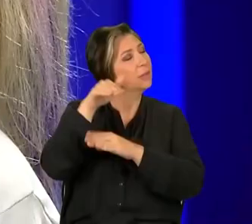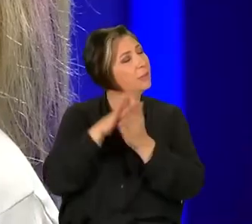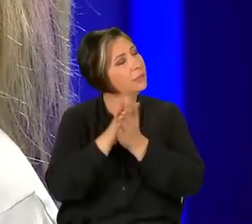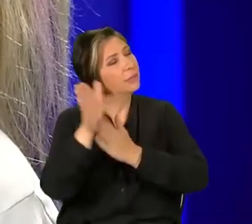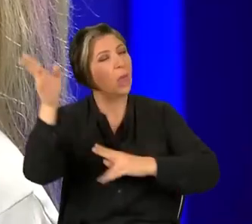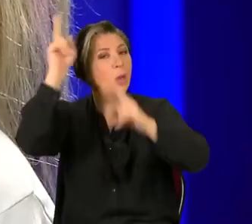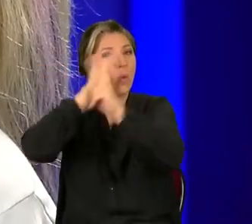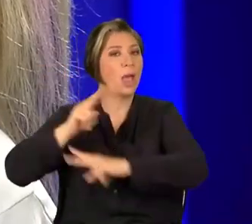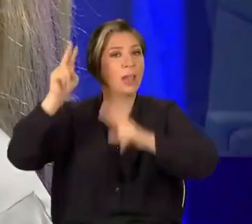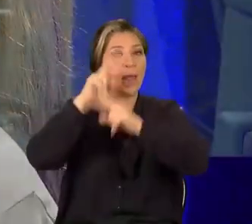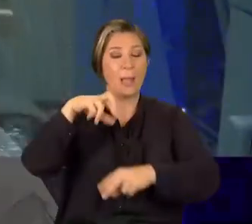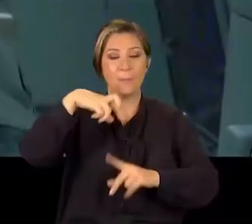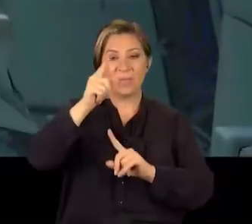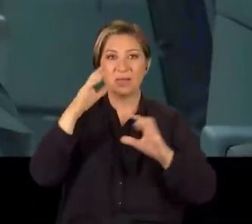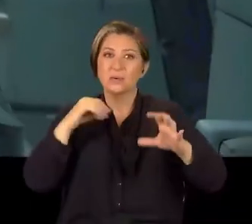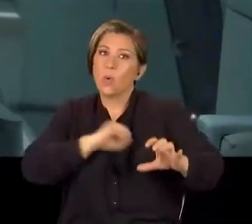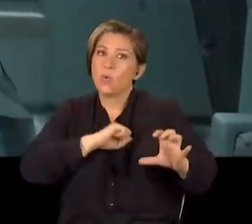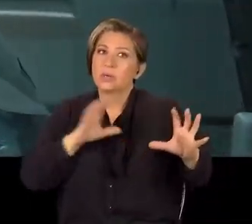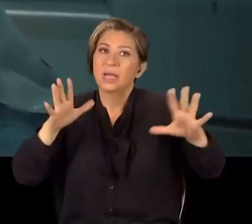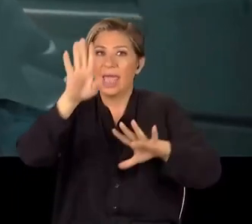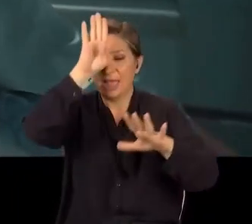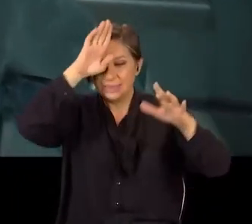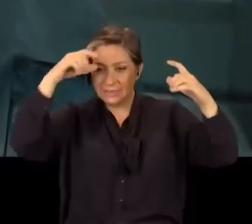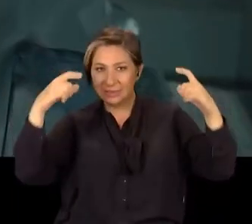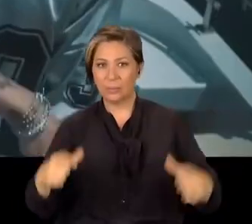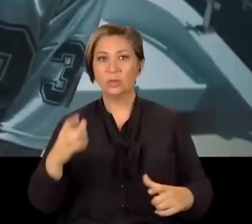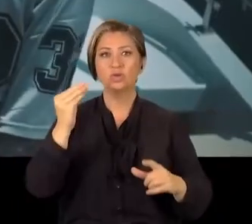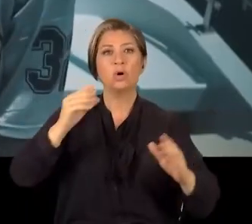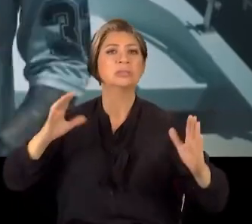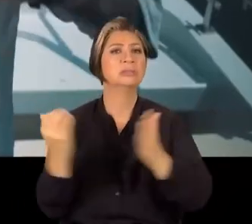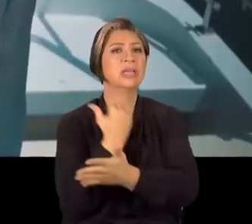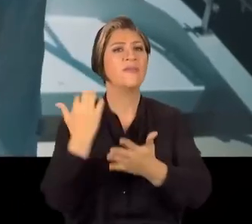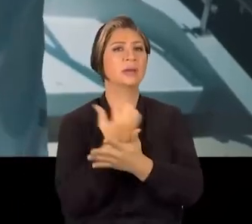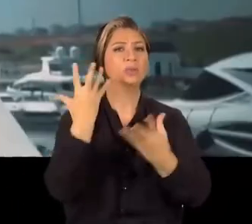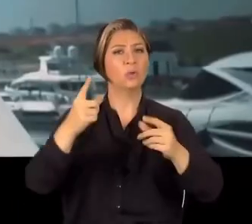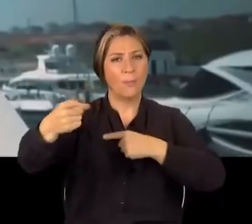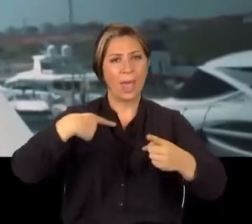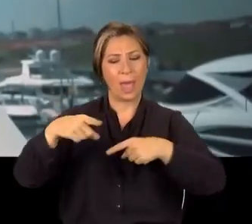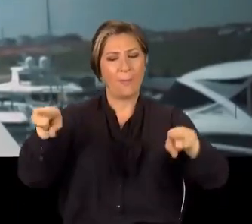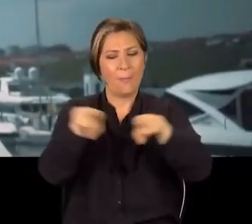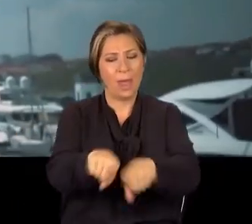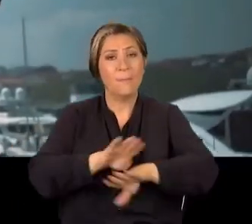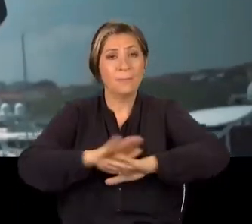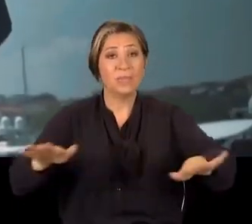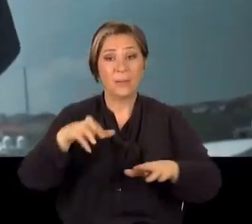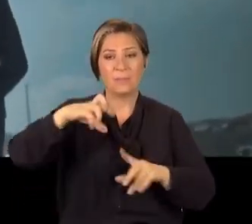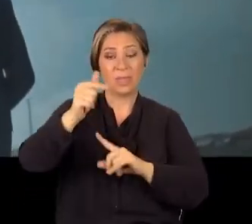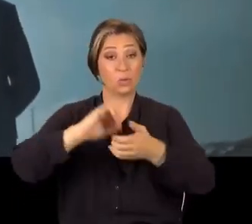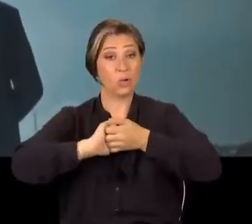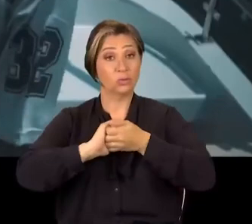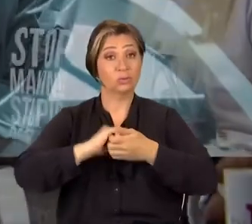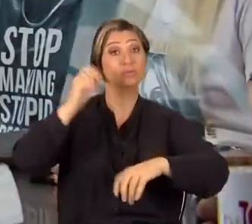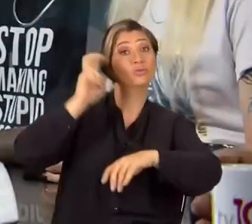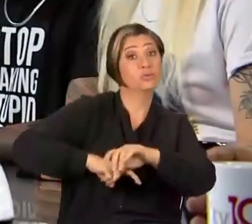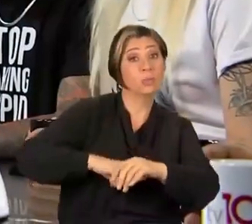hepiniz rüyalara. Pi Karabasan İstanbul hattında. Çok zaferimiz oldu. Berabere bittik. Pi dostun bak